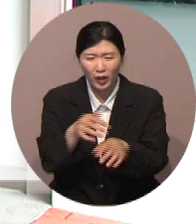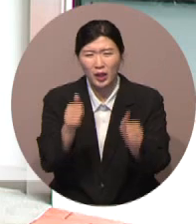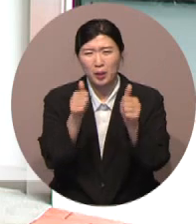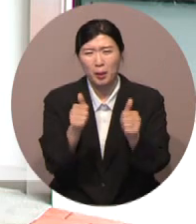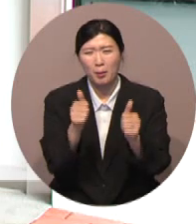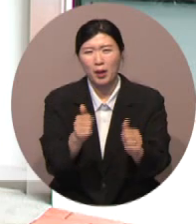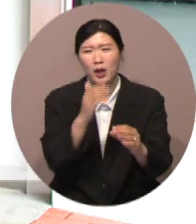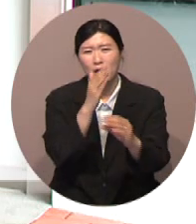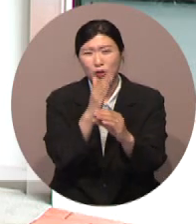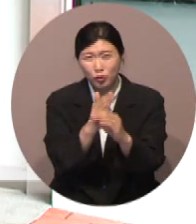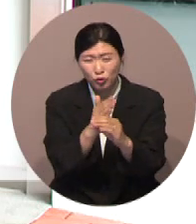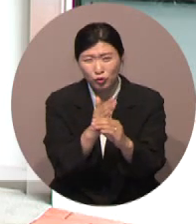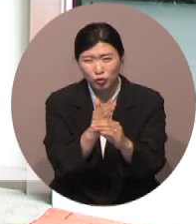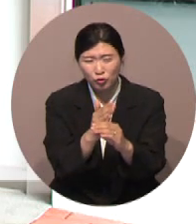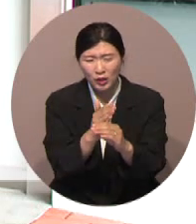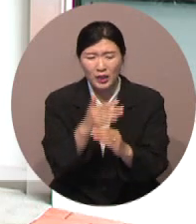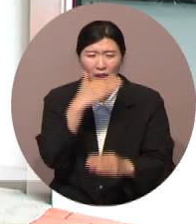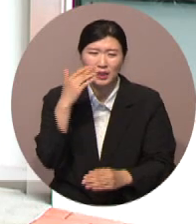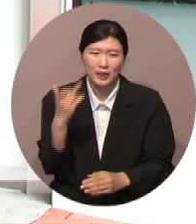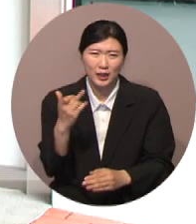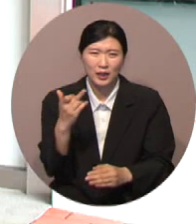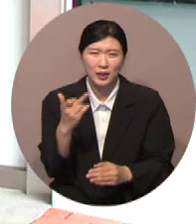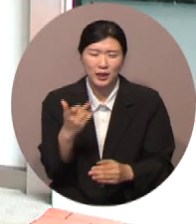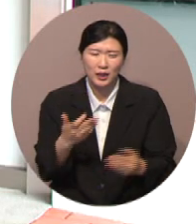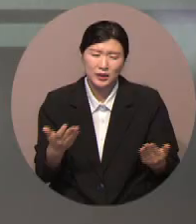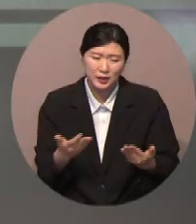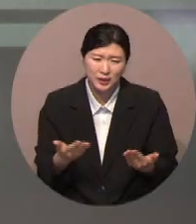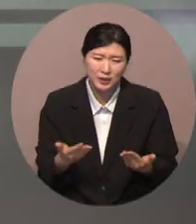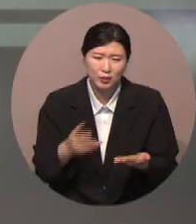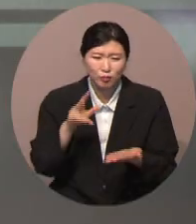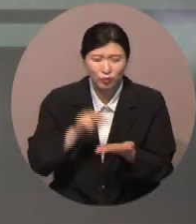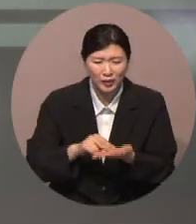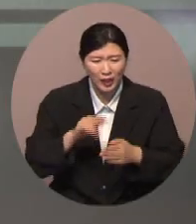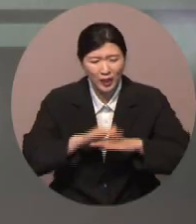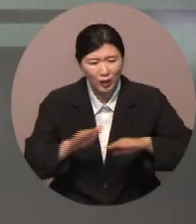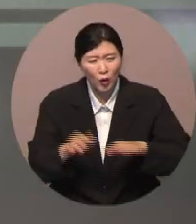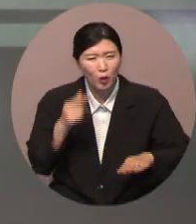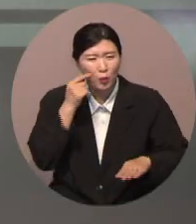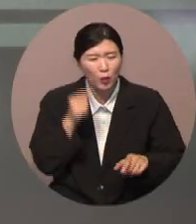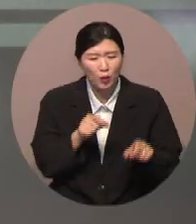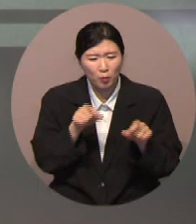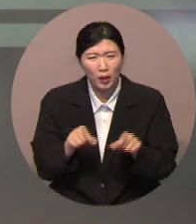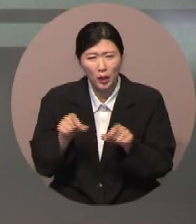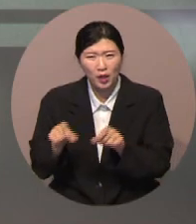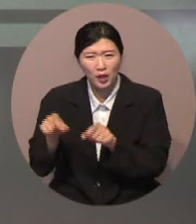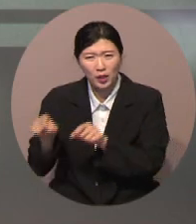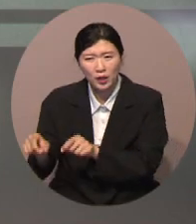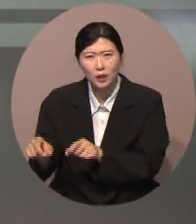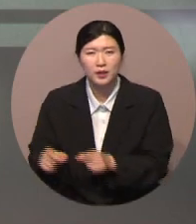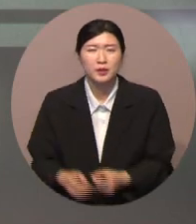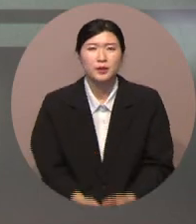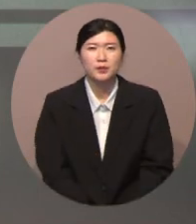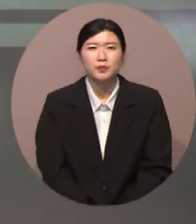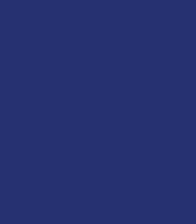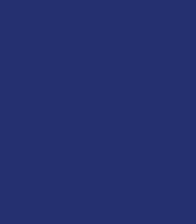분쟁까지 불거지면서 예산군 의회는 주요 한권을 제대로 처리하지 못하고 있습니다